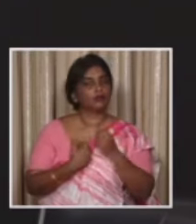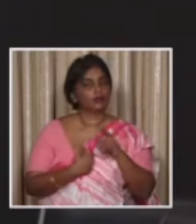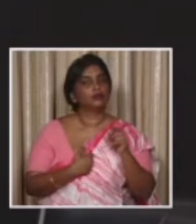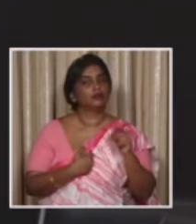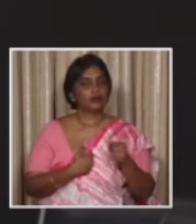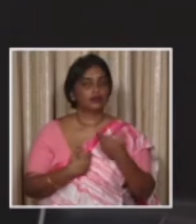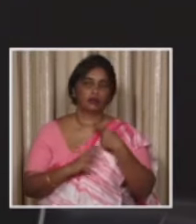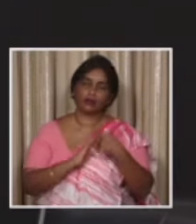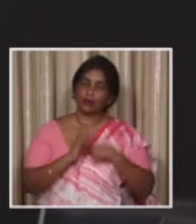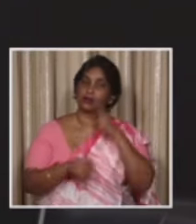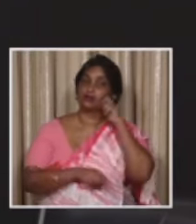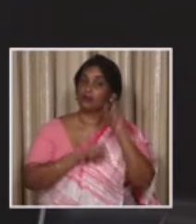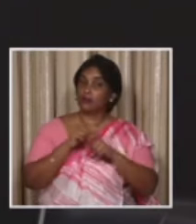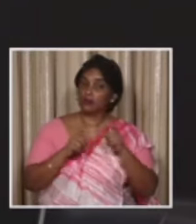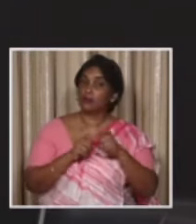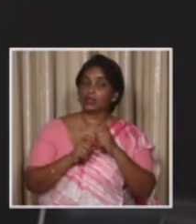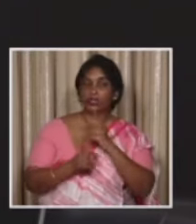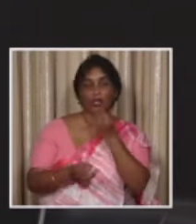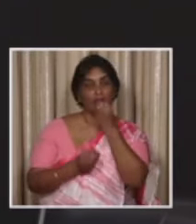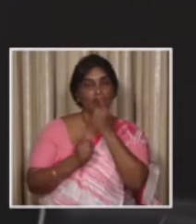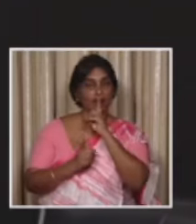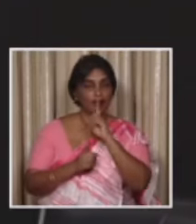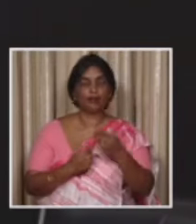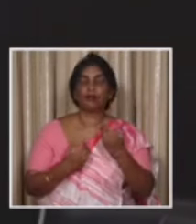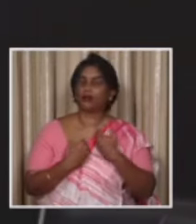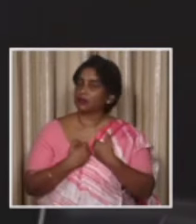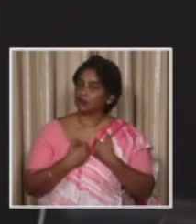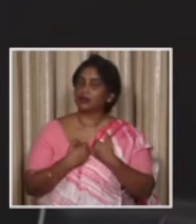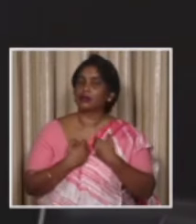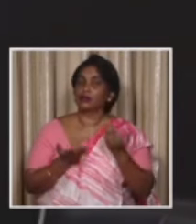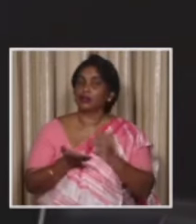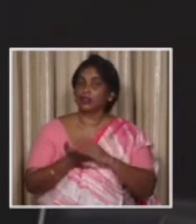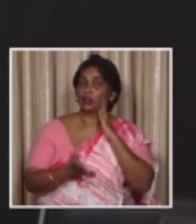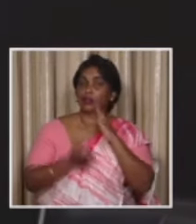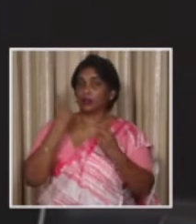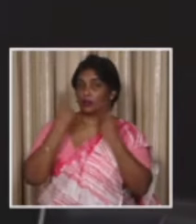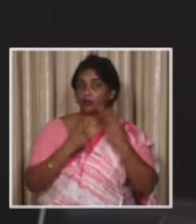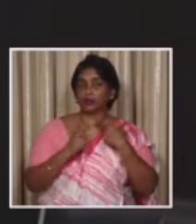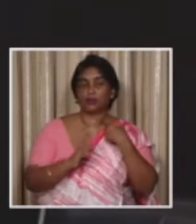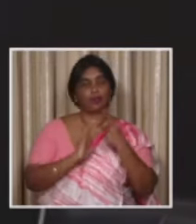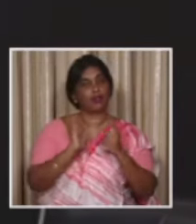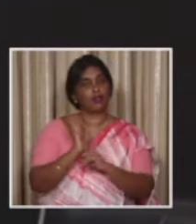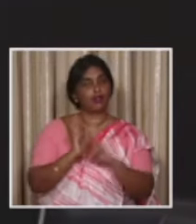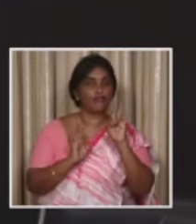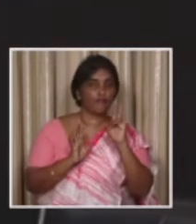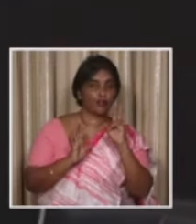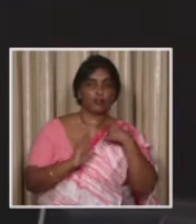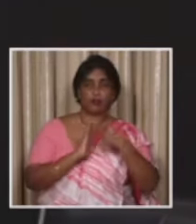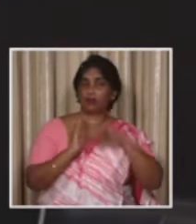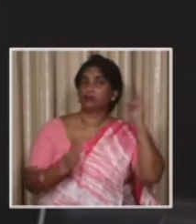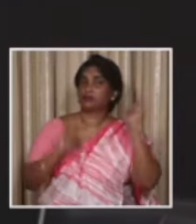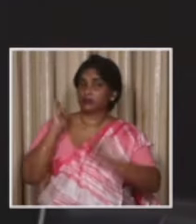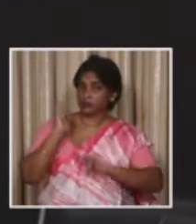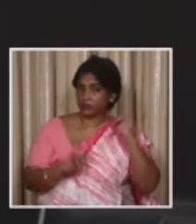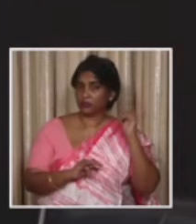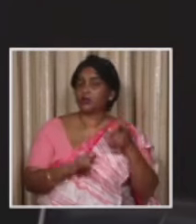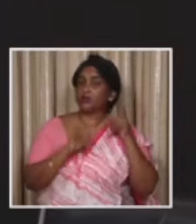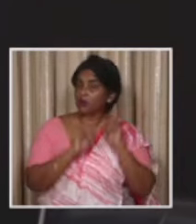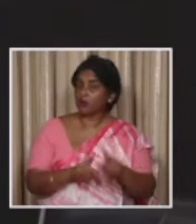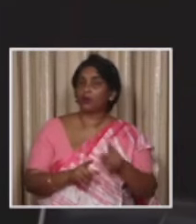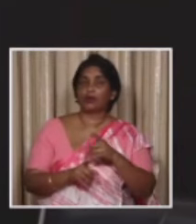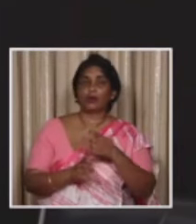ඒක අපේ රටේ මිනිස්සුන්ට කන්න කිව්වට අපි වෙද්දී තවත් සංචාරකෝ 125,000ක් මේ රටට එනවා. ඒ අයට